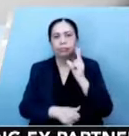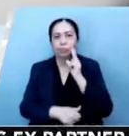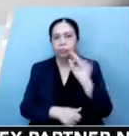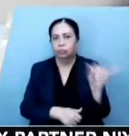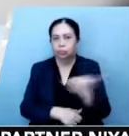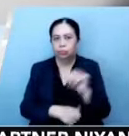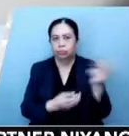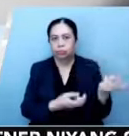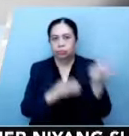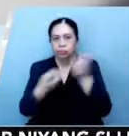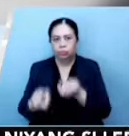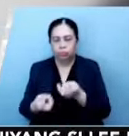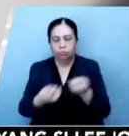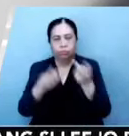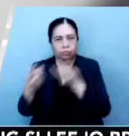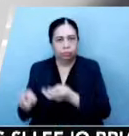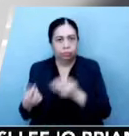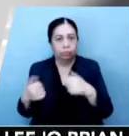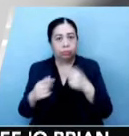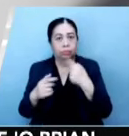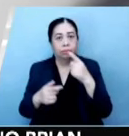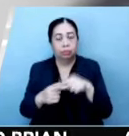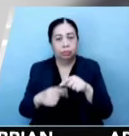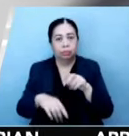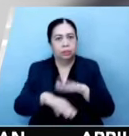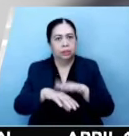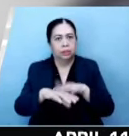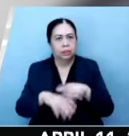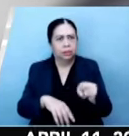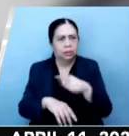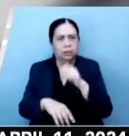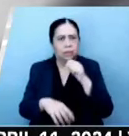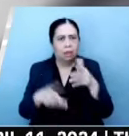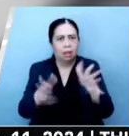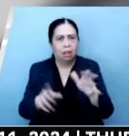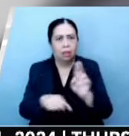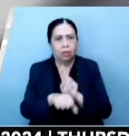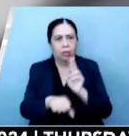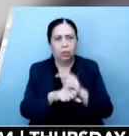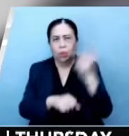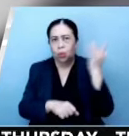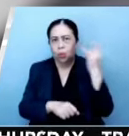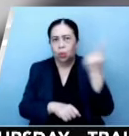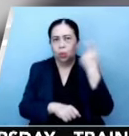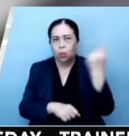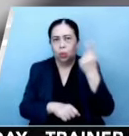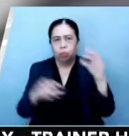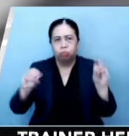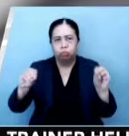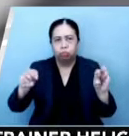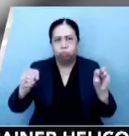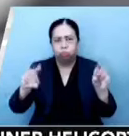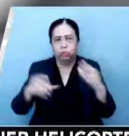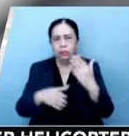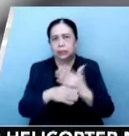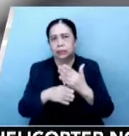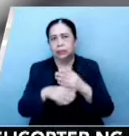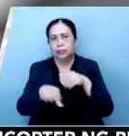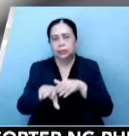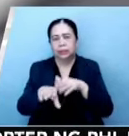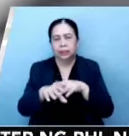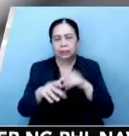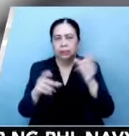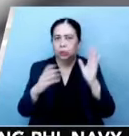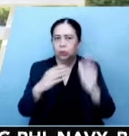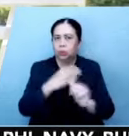Sa kautosan ni Pangulong Marcos, pinupuna ang talamak na di otorisadong paggamit ng wangwang at blinker na nagdudulot ng traffic at naglalagay sa alanganin sa